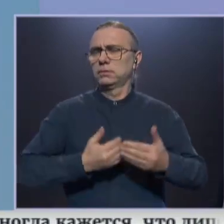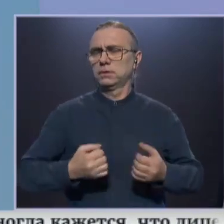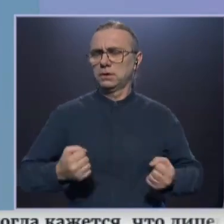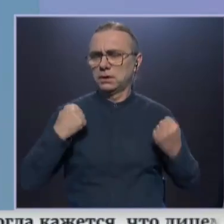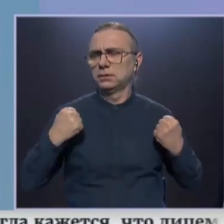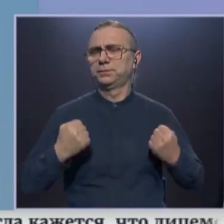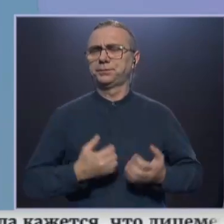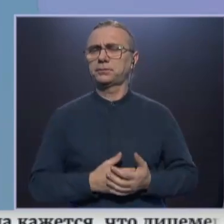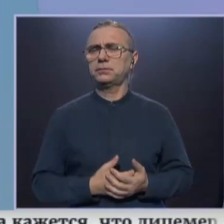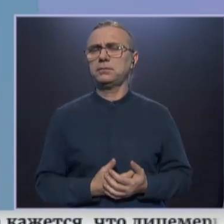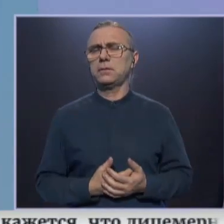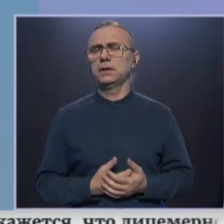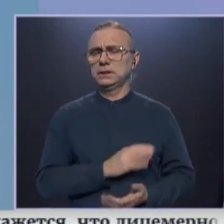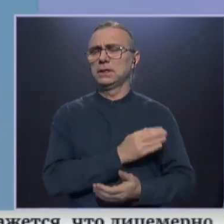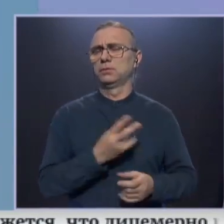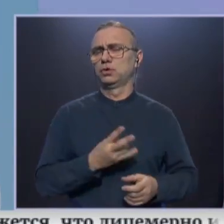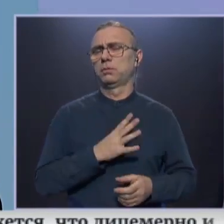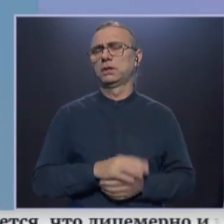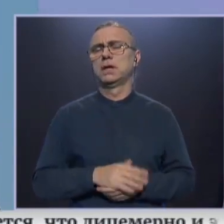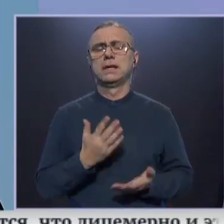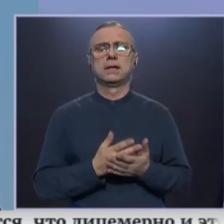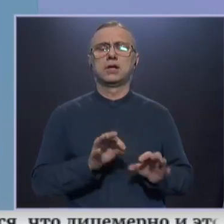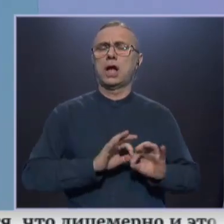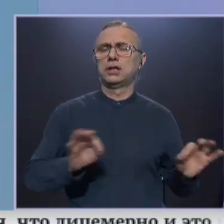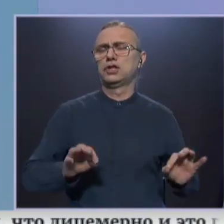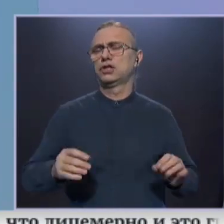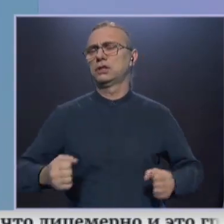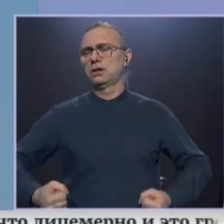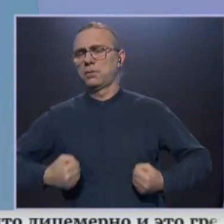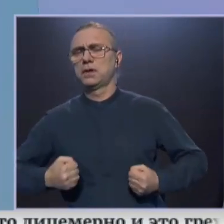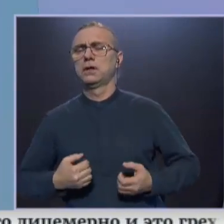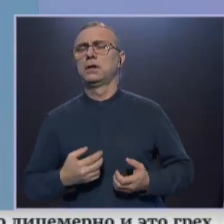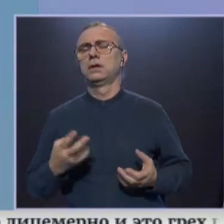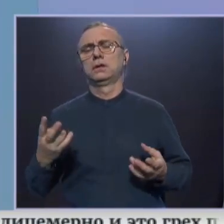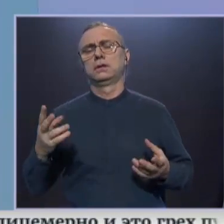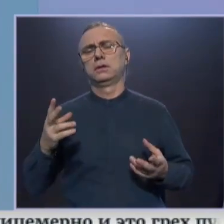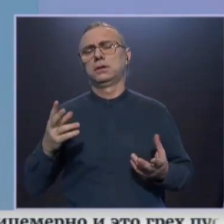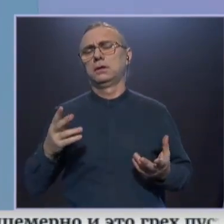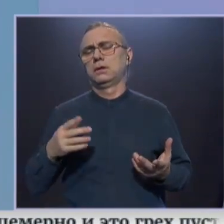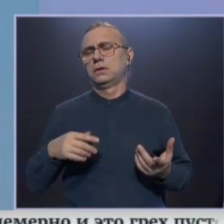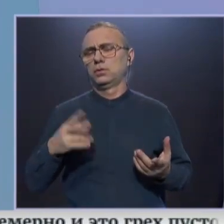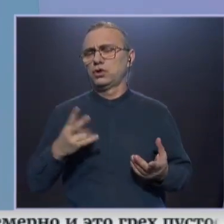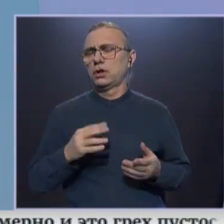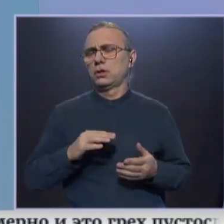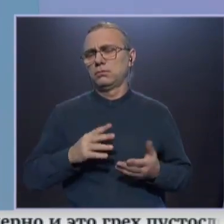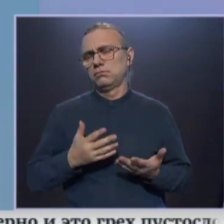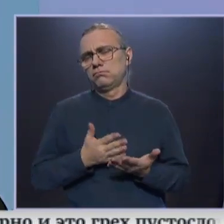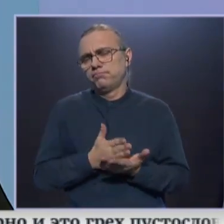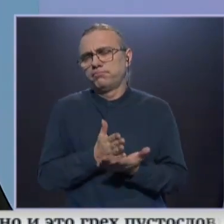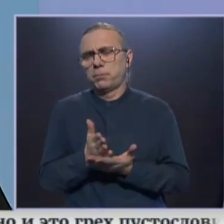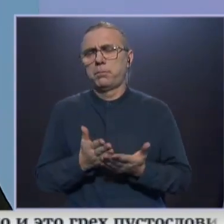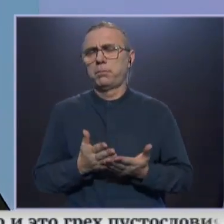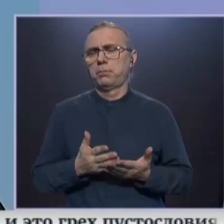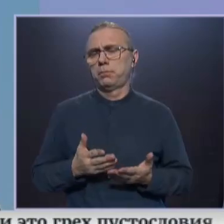и понимаешь, что есть и отличники, и громилы, и все равно все вместе смеются, то надо комплексный подход. И то, и другое. Но в любом случае своей веры